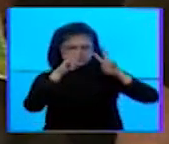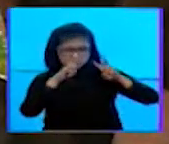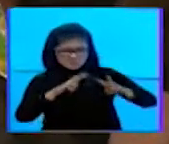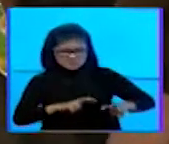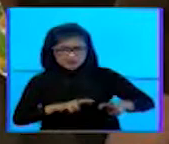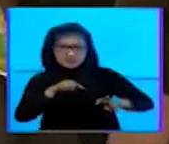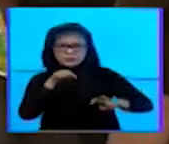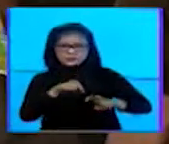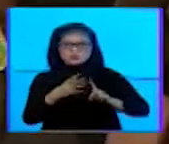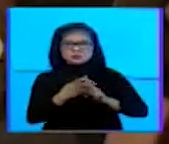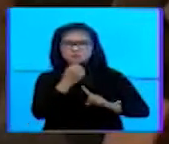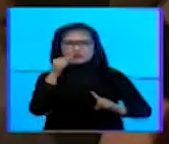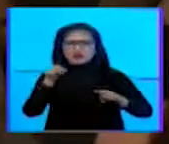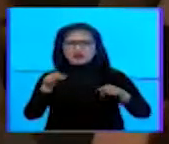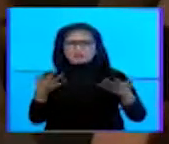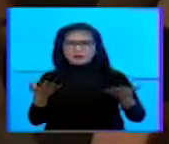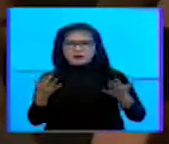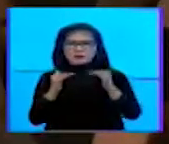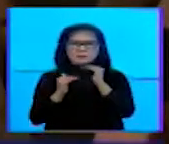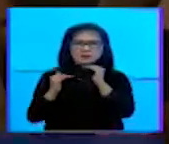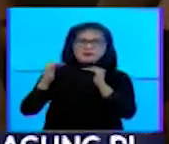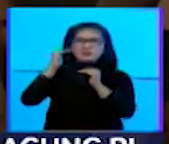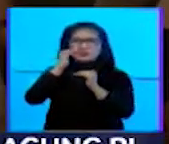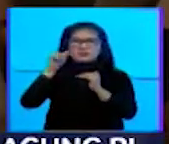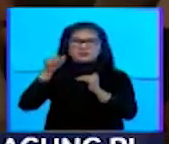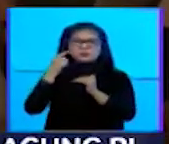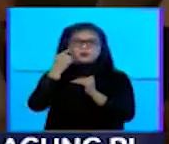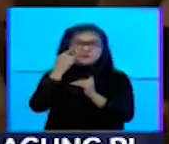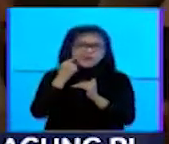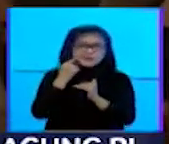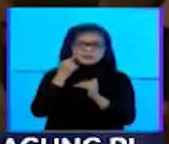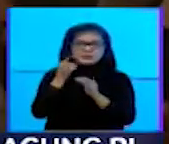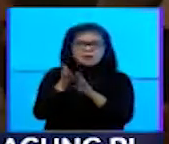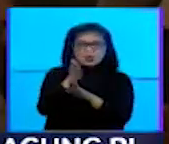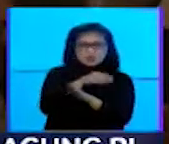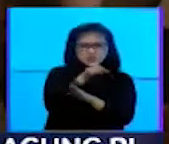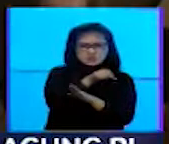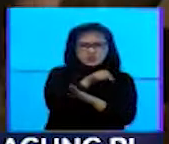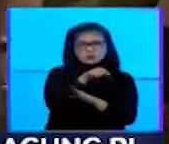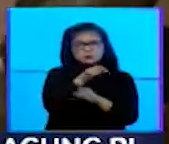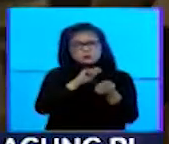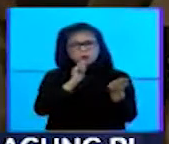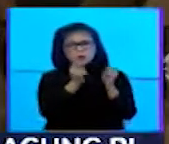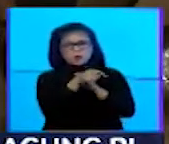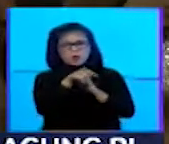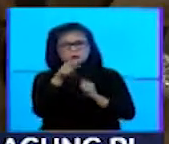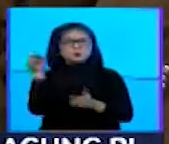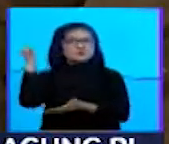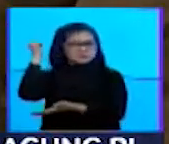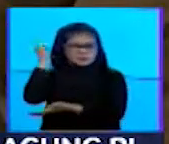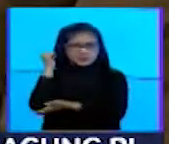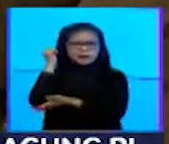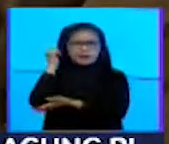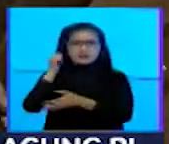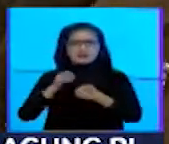berkesimpulan meningkatkan saksi JS menjadi tersangka dalam perkara ini. Jadi teman-teman,